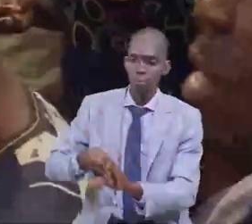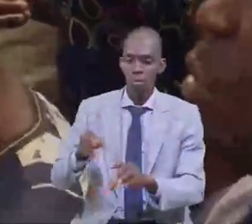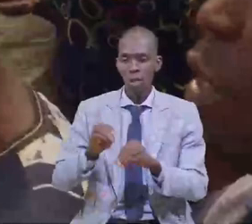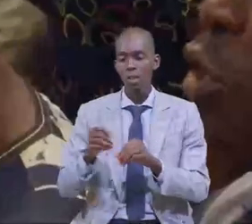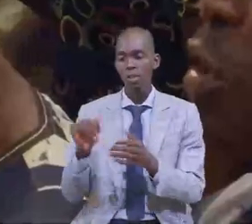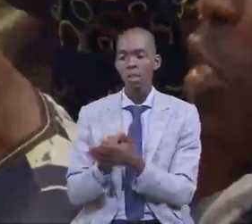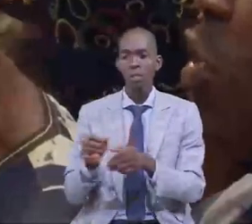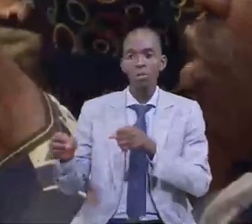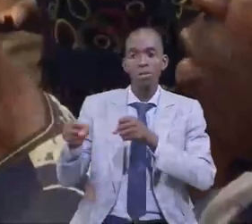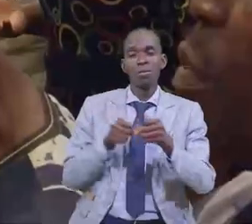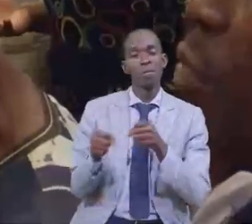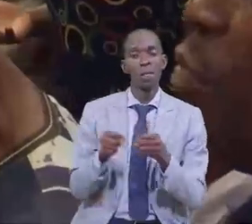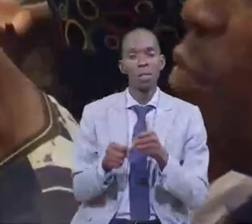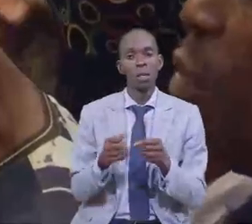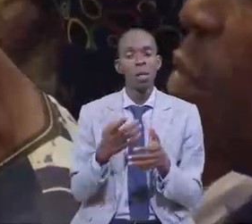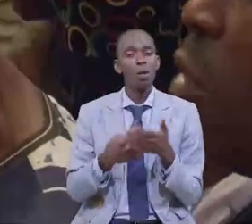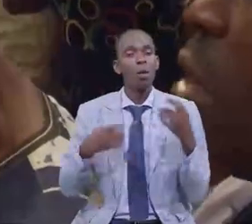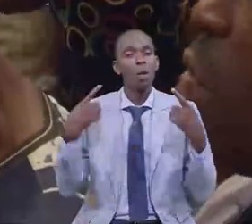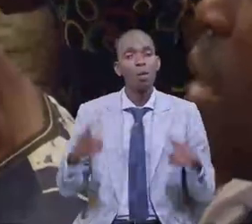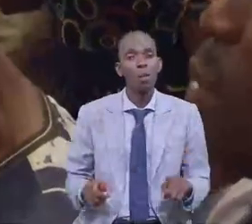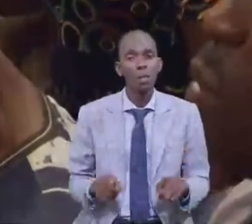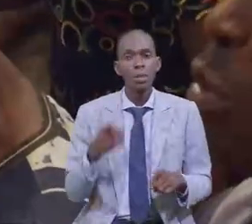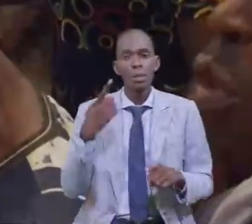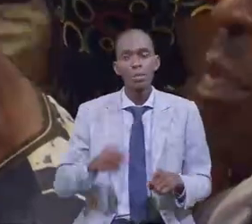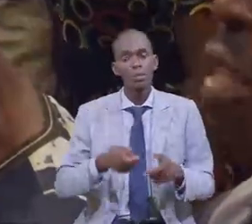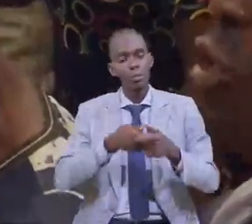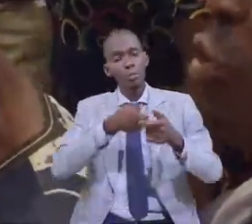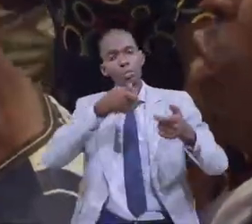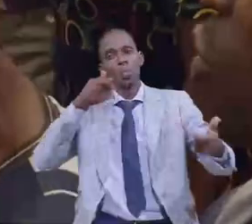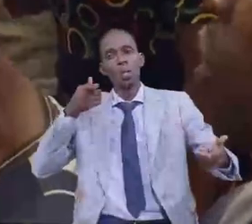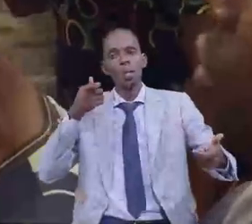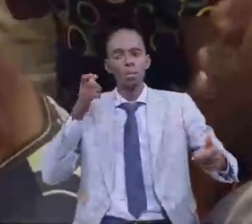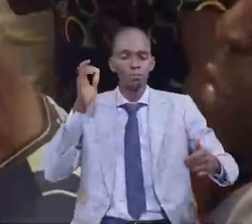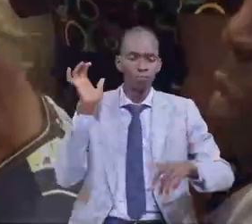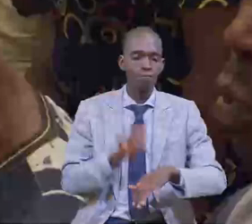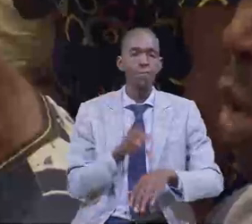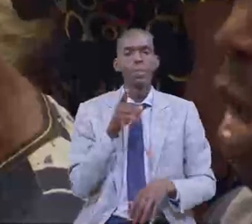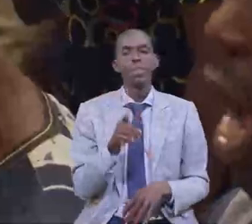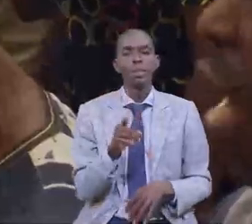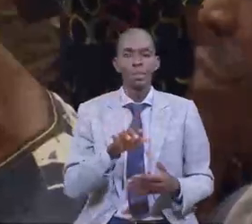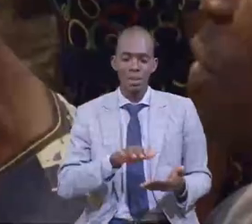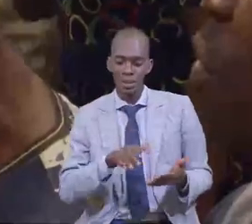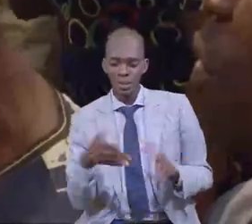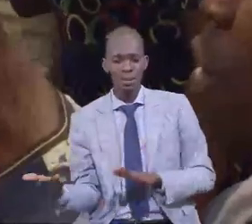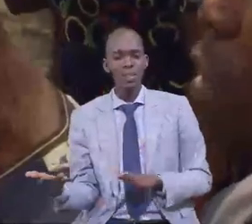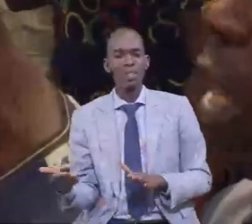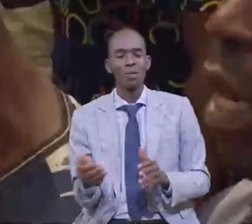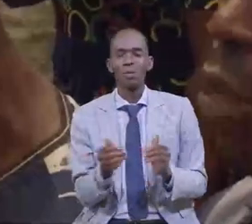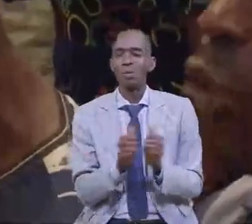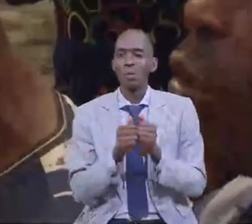Oui, quoi qu'il se soit déguisé, les archers l'ont frappé. Il était